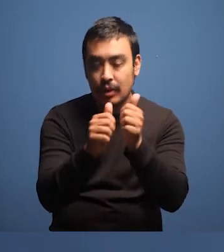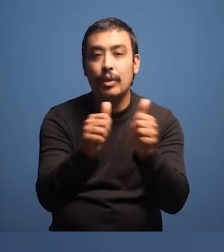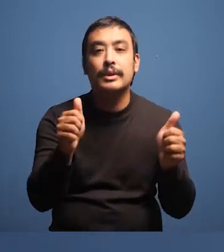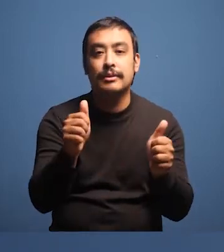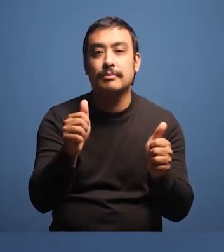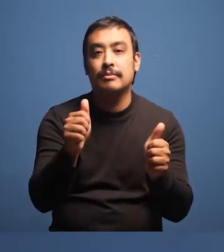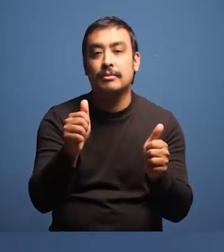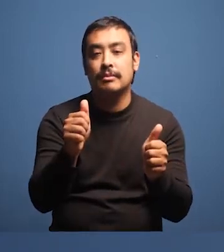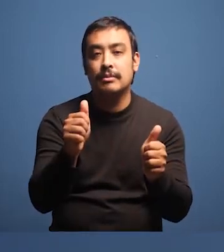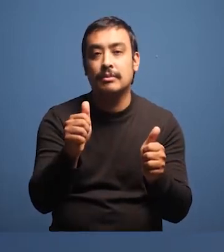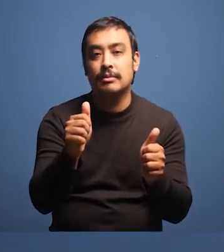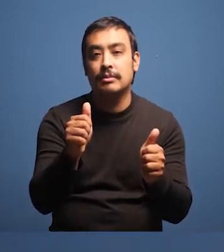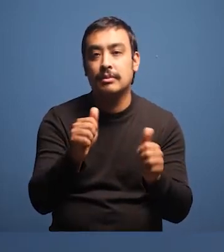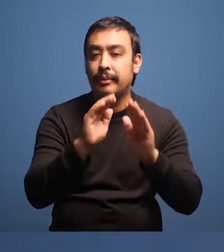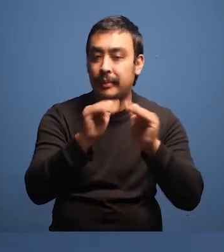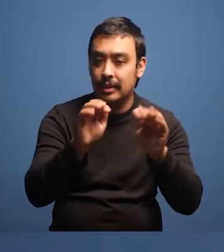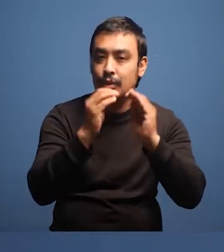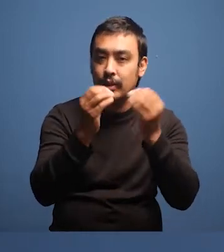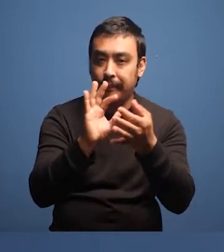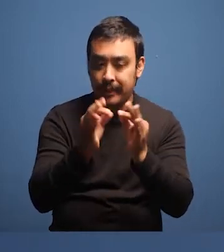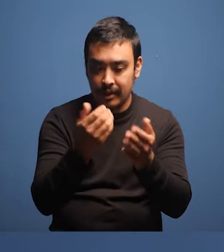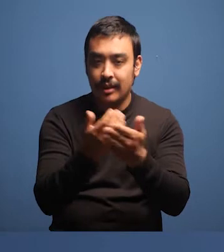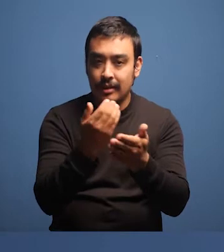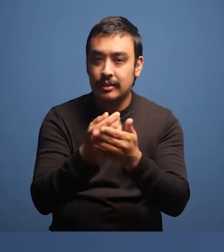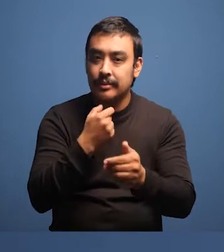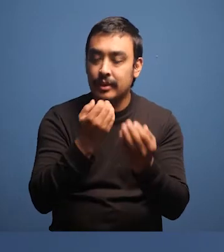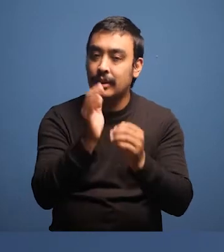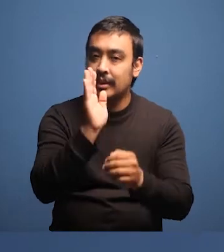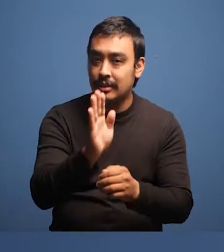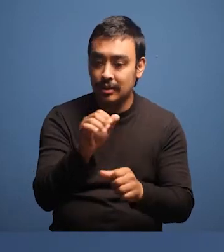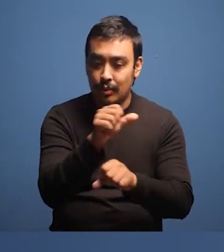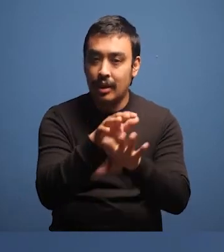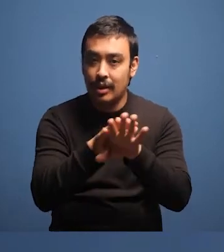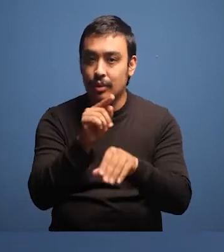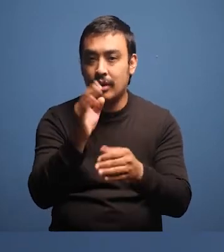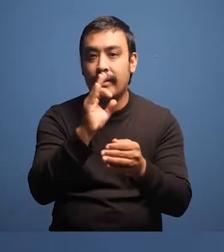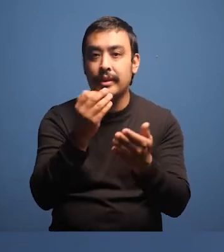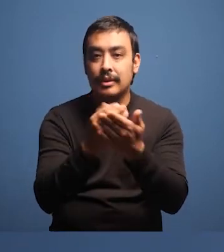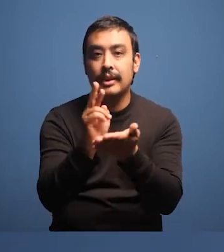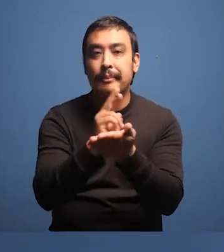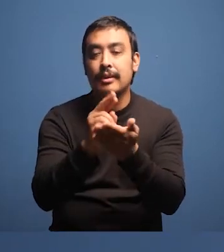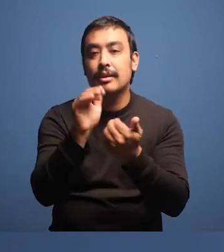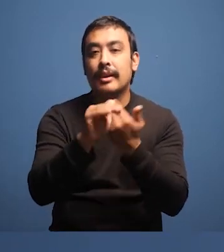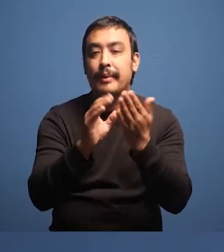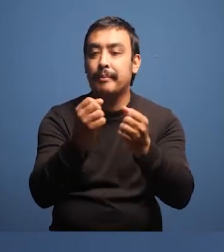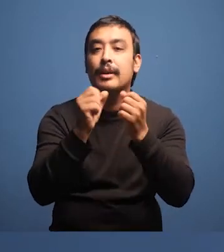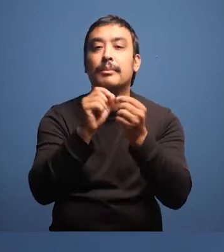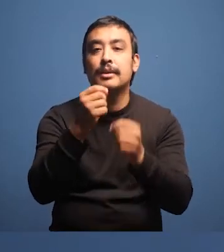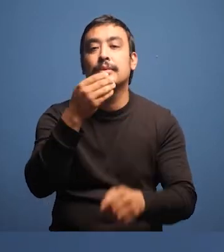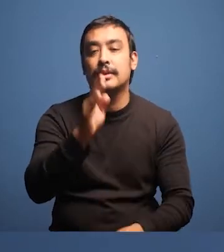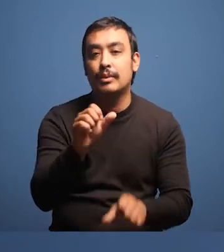चाहिँ डिफ्रेन्ट सोसियल मिडिया कम्पनीहरूले चाहिँ कमिटमेन्ट गर्नुभएको छ कि उहाँहरूको कम्पनीको रिपोर्टिङ मेकानिजमलाई चाहिँ स्ट्रङ बनाउनु